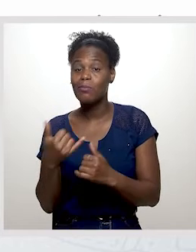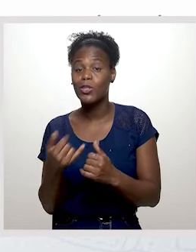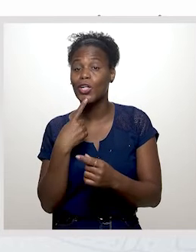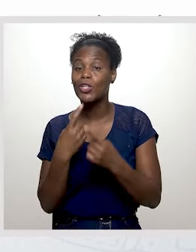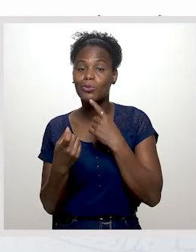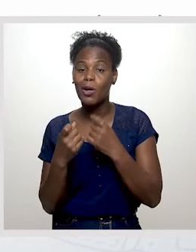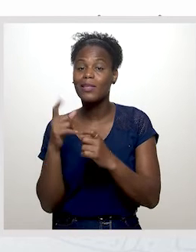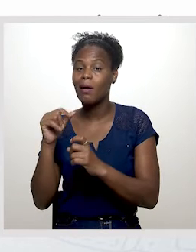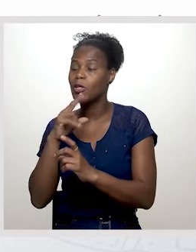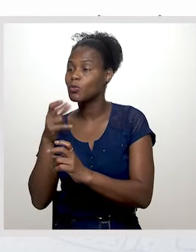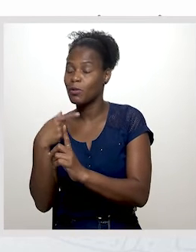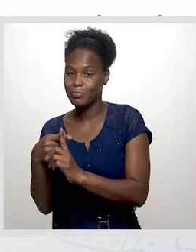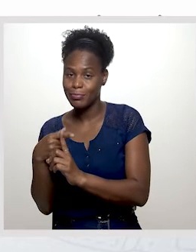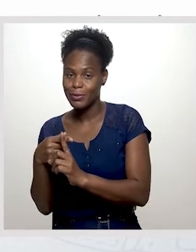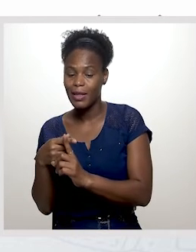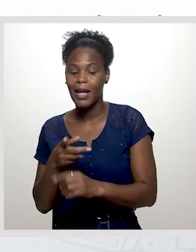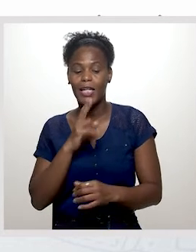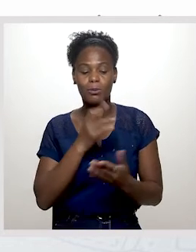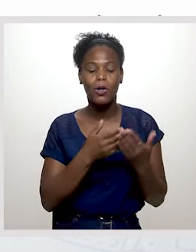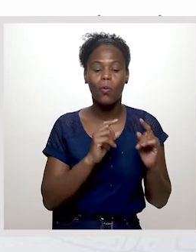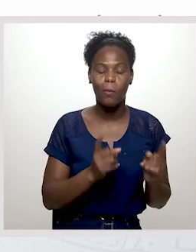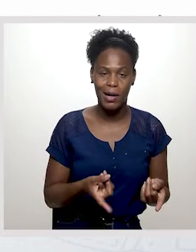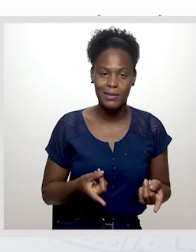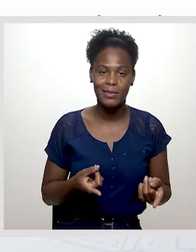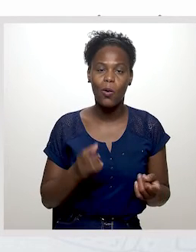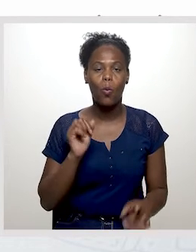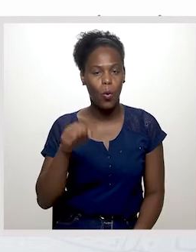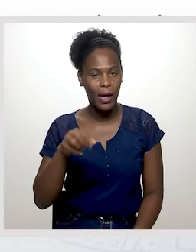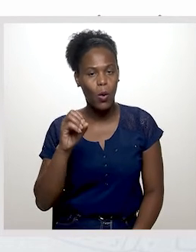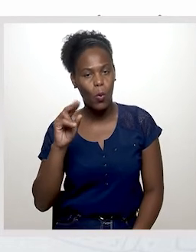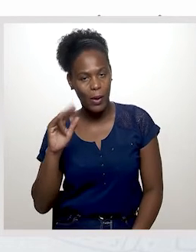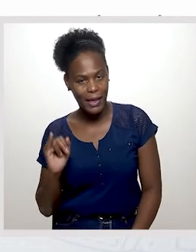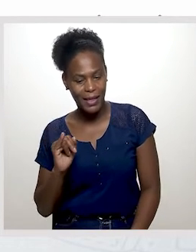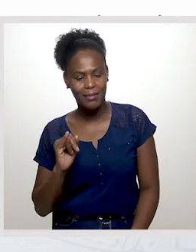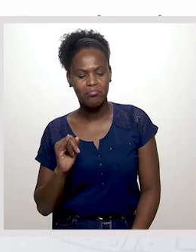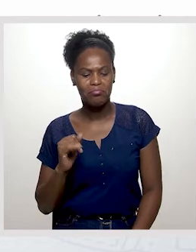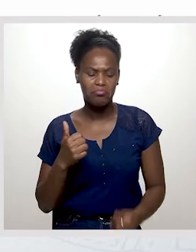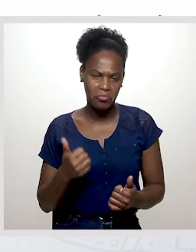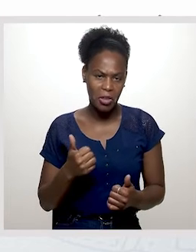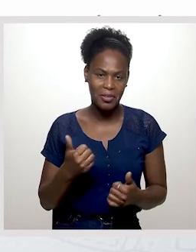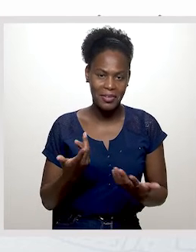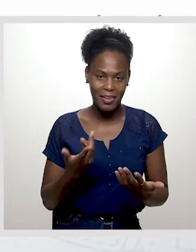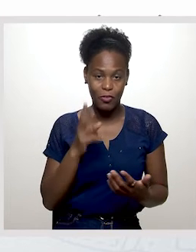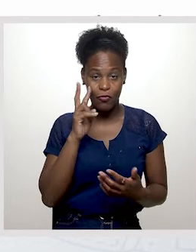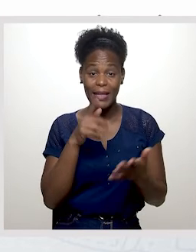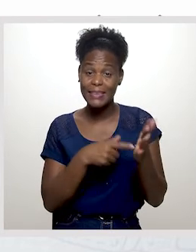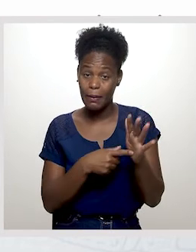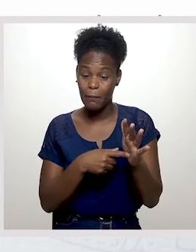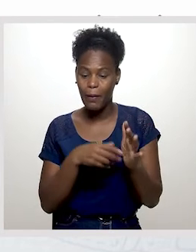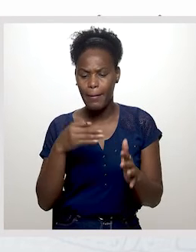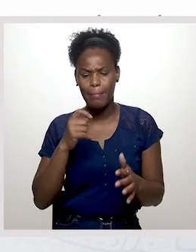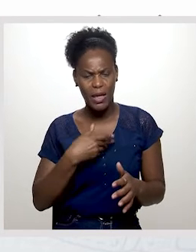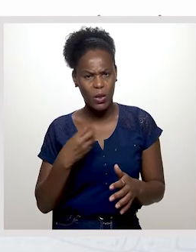est affirmative, la réponse commence par oui, génial. Comme tu peux voir dans l'exemple, Pedro, ça